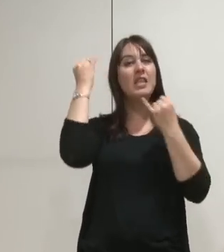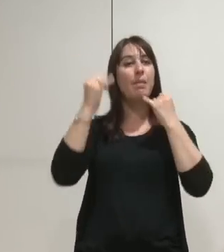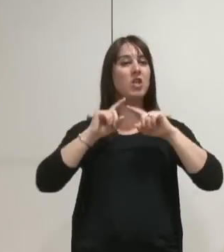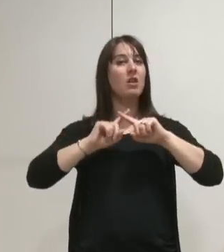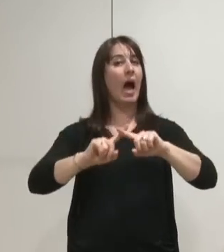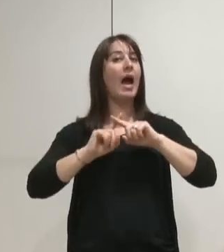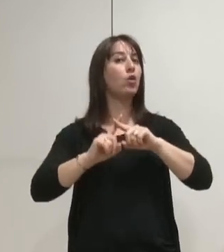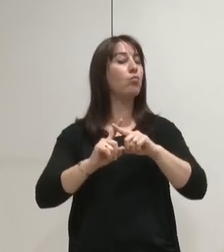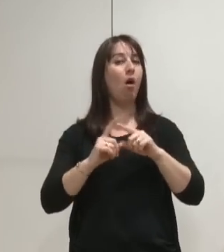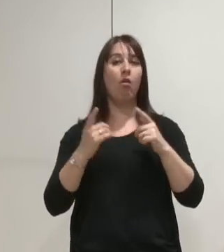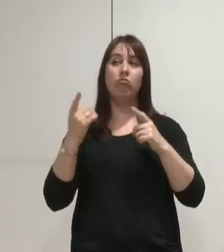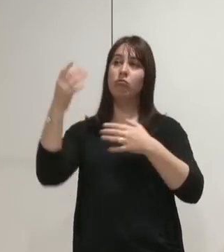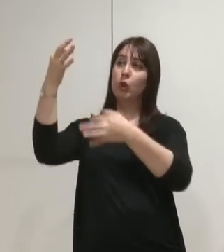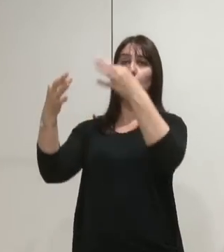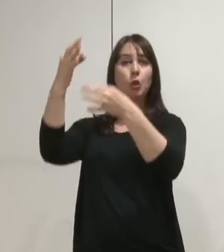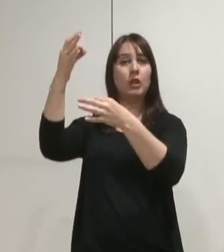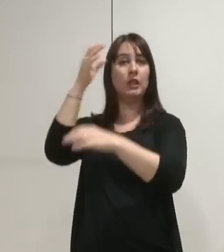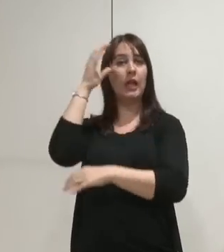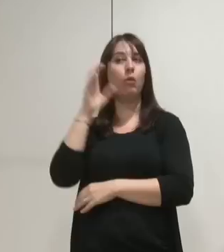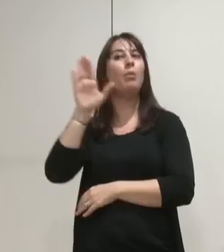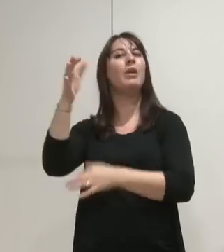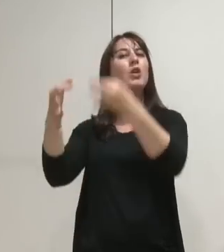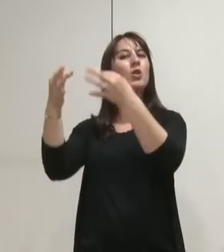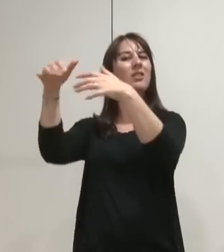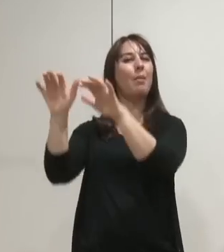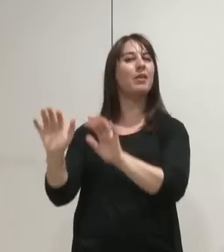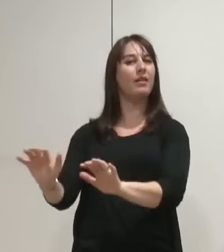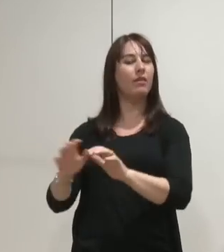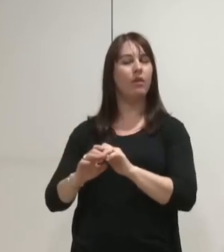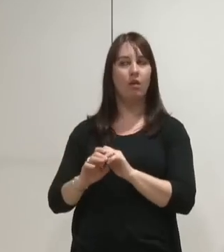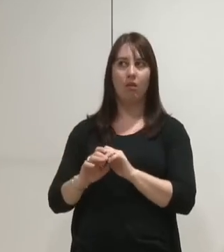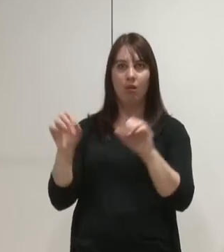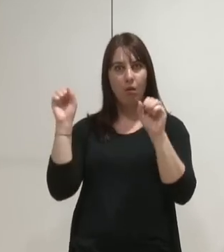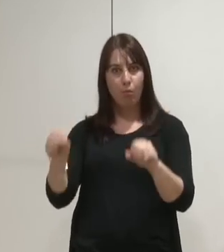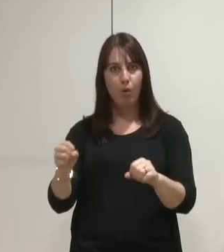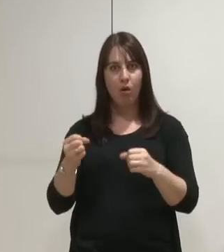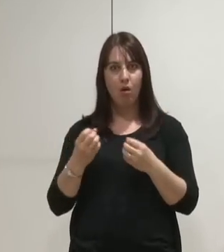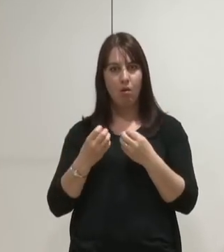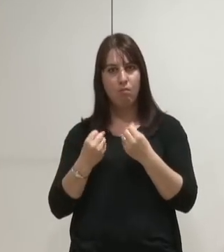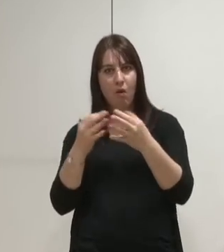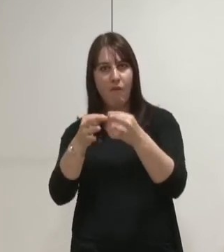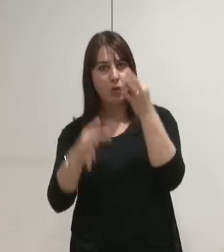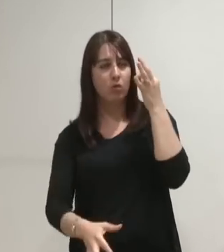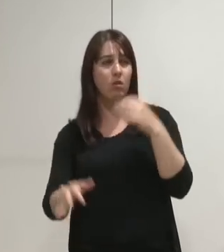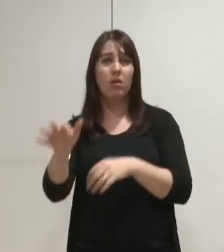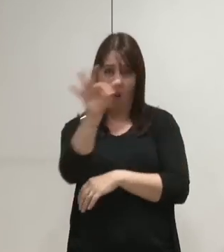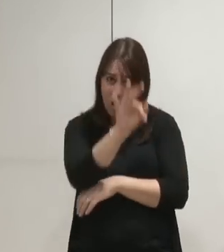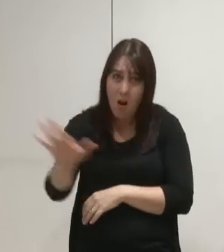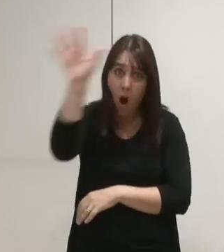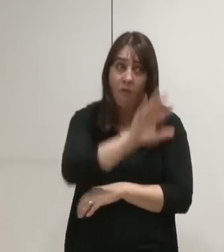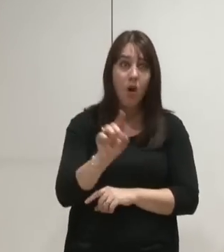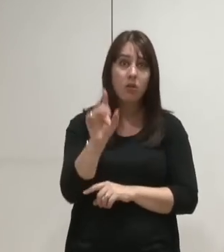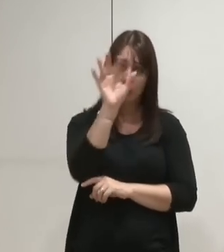suivi par la justice administrative provoquerait une en France en